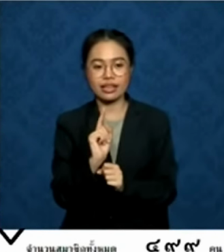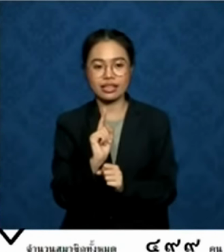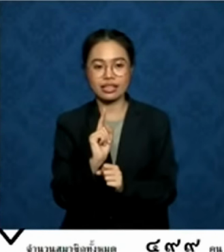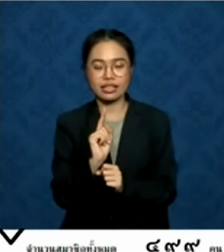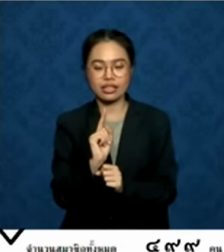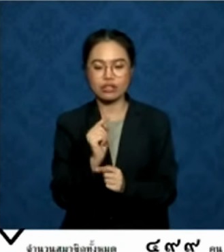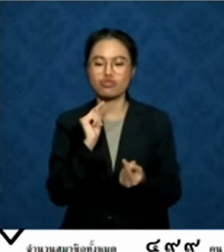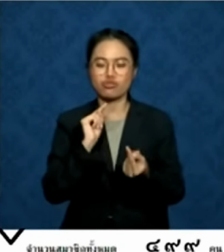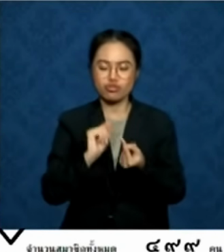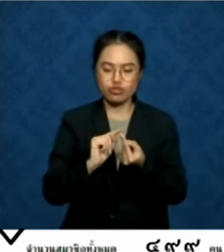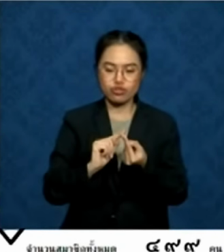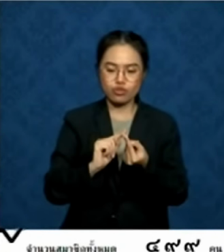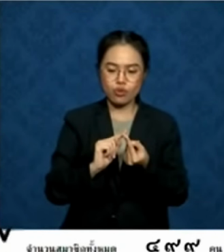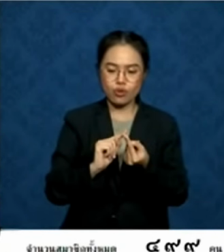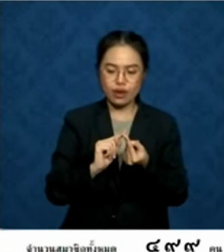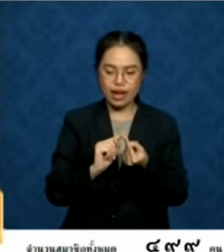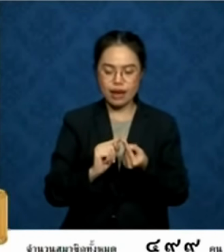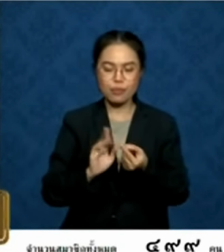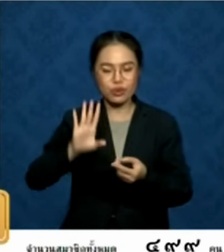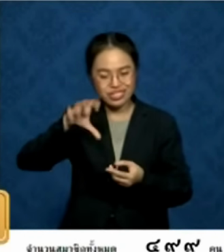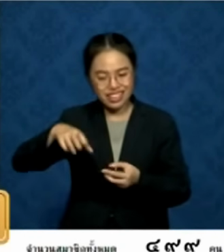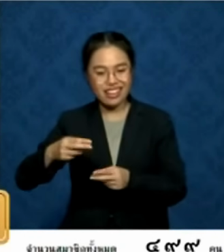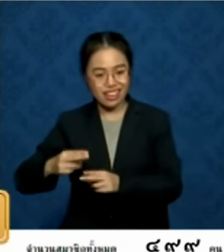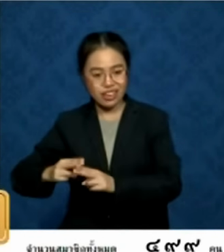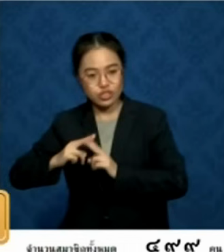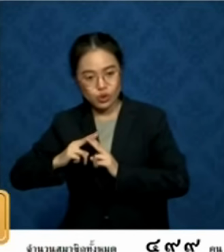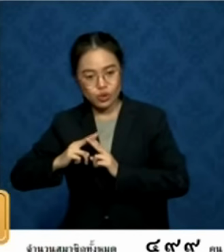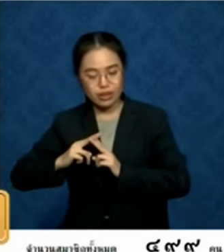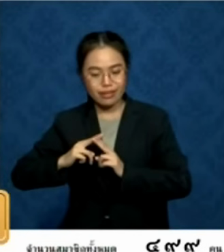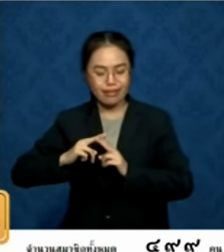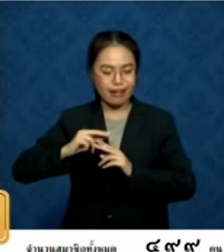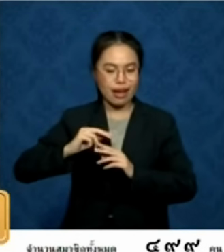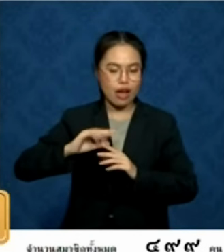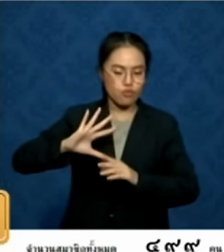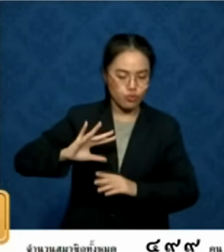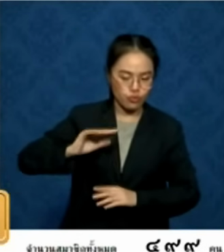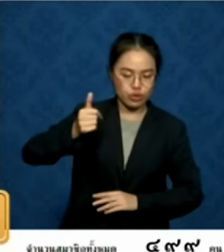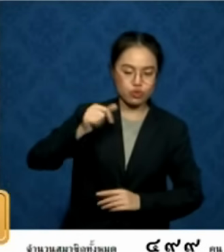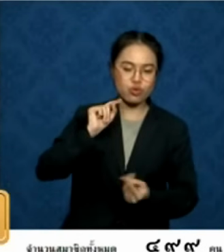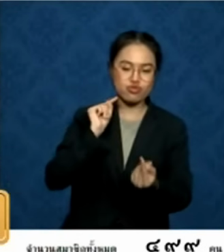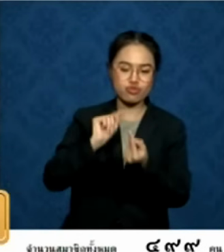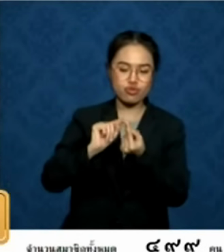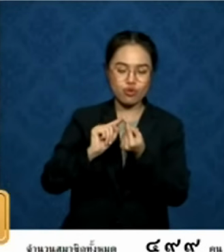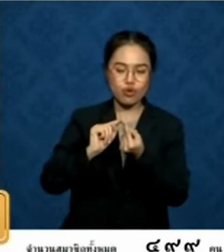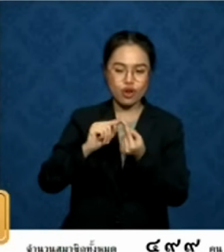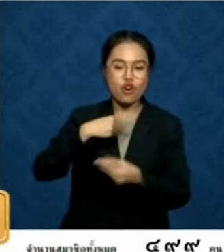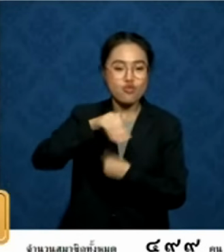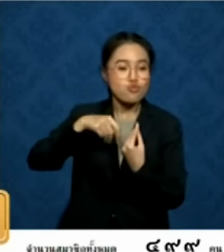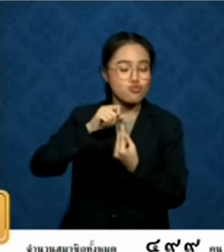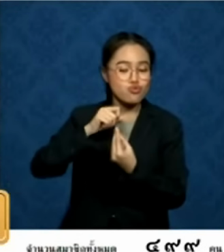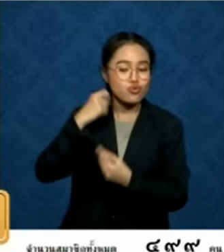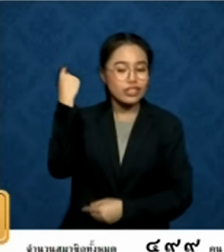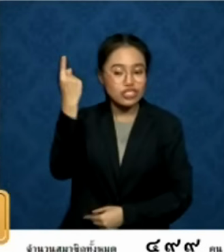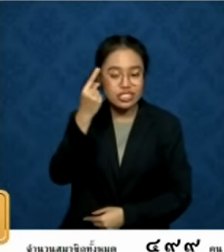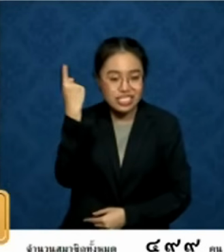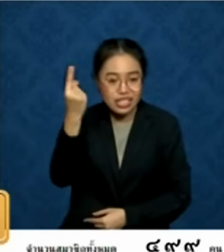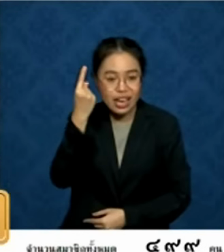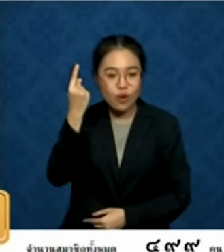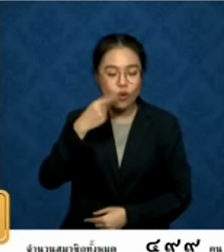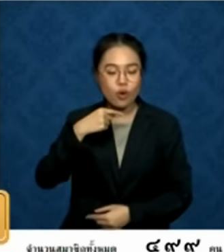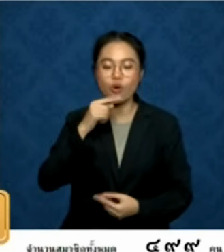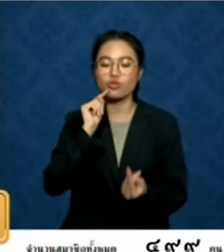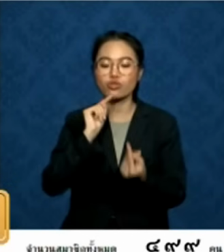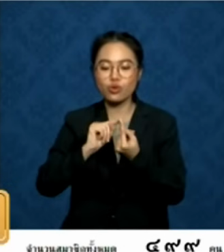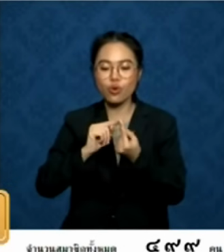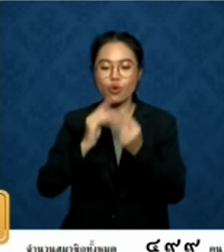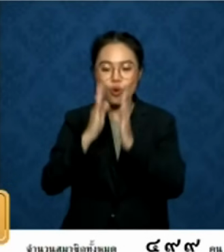การอุปโภคบริโภคภาคเอกชนการฟื้นตัวของภาคการท่องเที่ยวตามการขยายตัวของนักท่องเที่ยวต่างชาติ